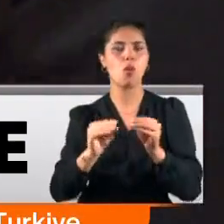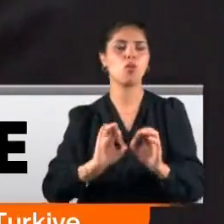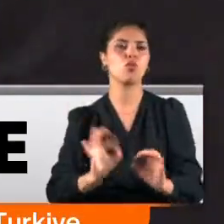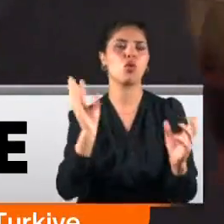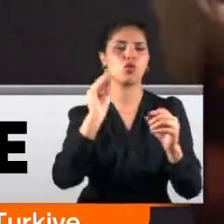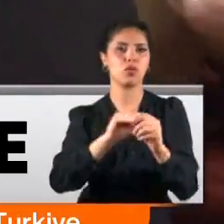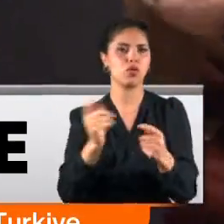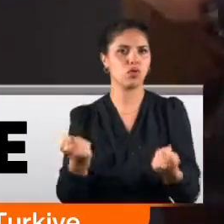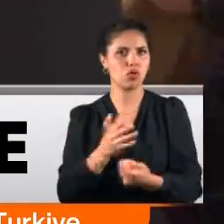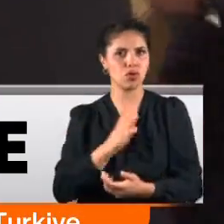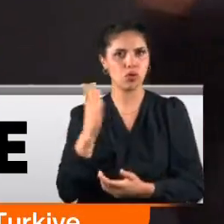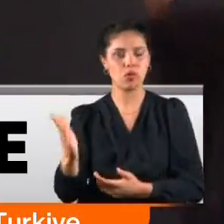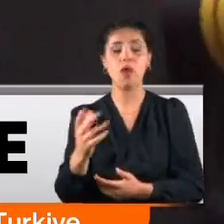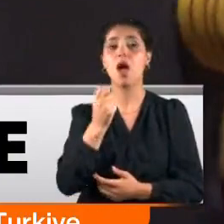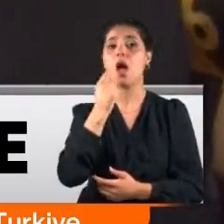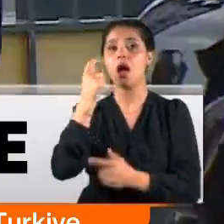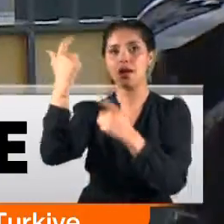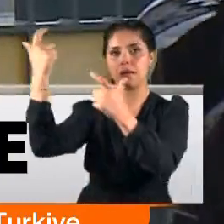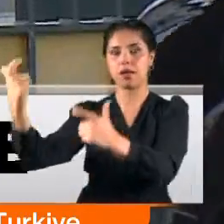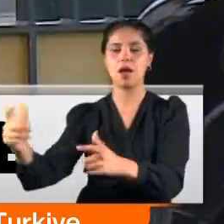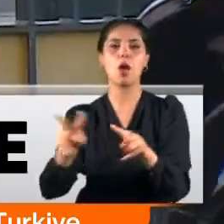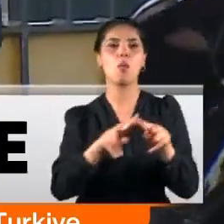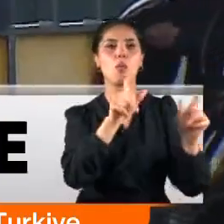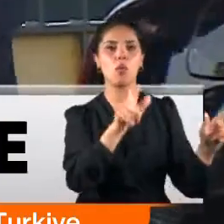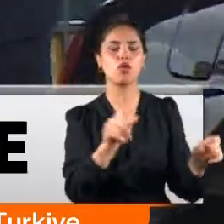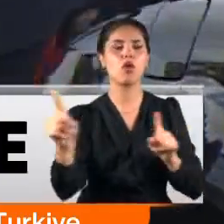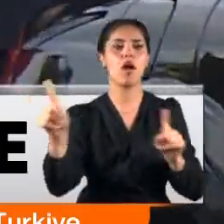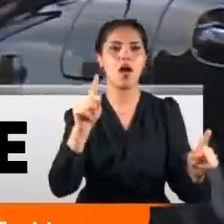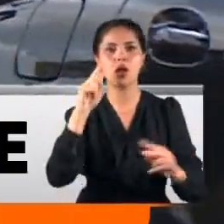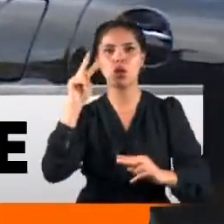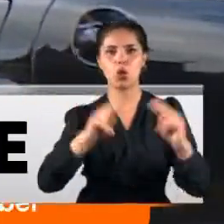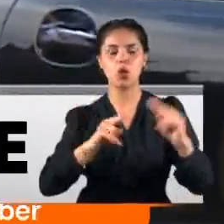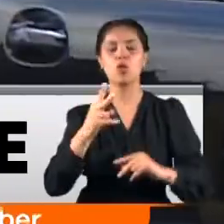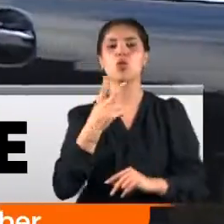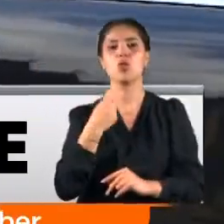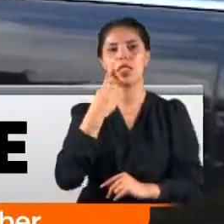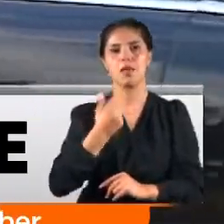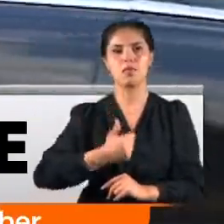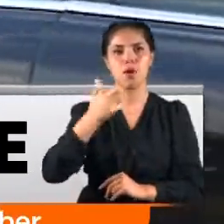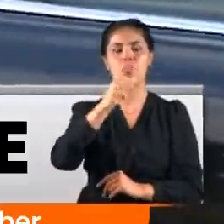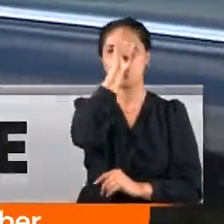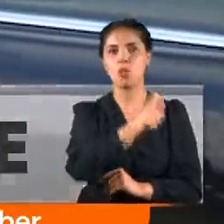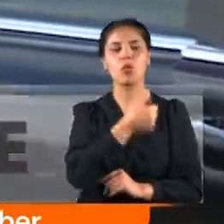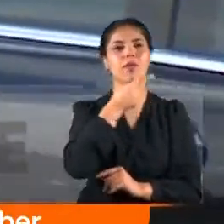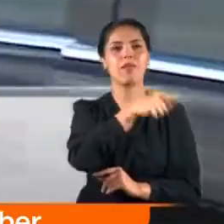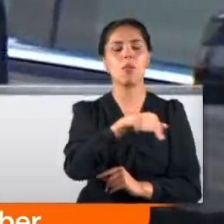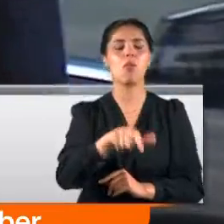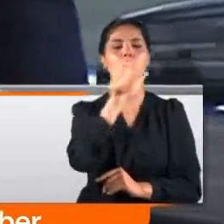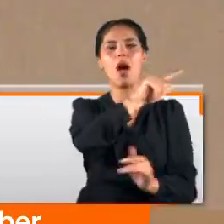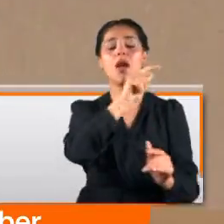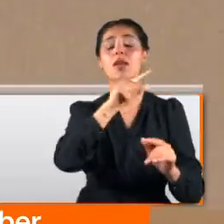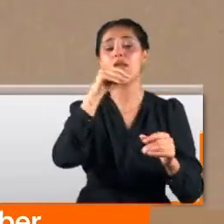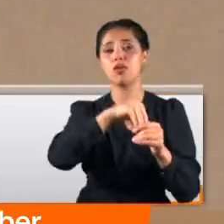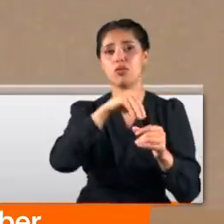devreye girdi. Ankara-Moskova hattındaki görüşmeler Rusya Devlet Başkanı Putin'in bu ay içinde Türkiye'ye geleceğini açıklamasıyla